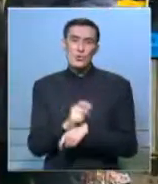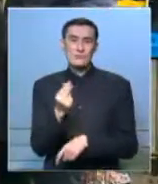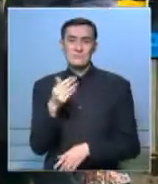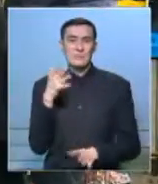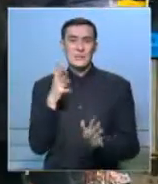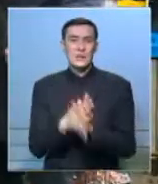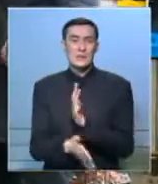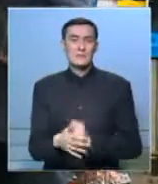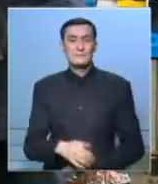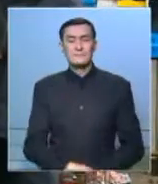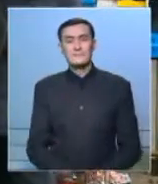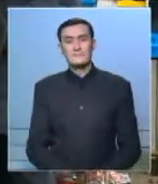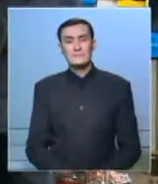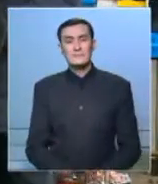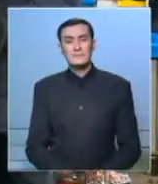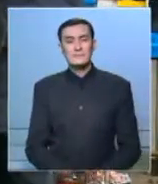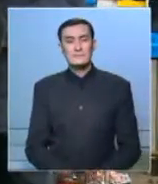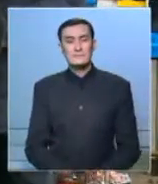затратно.